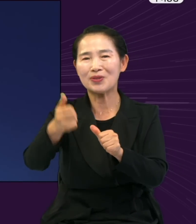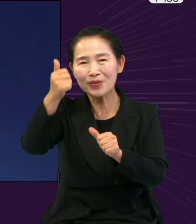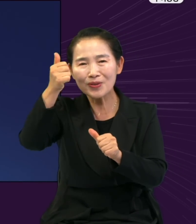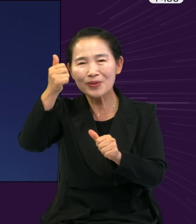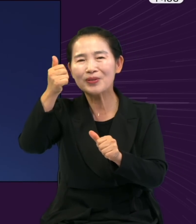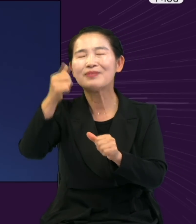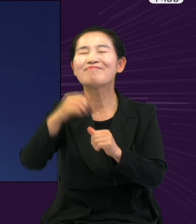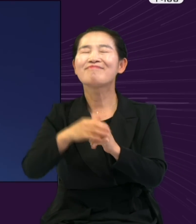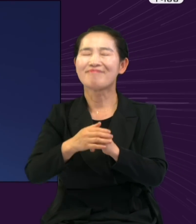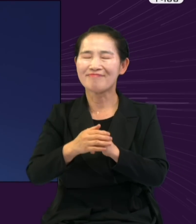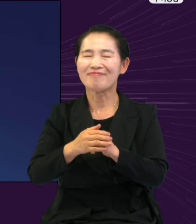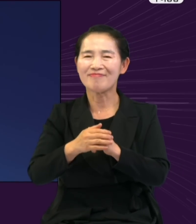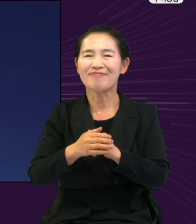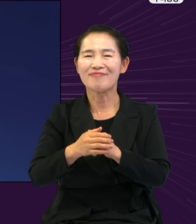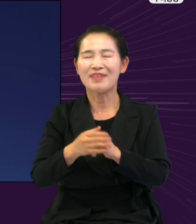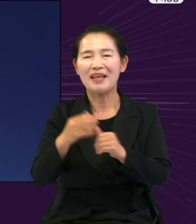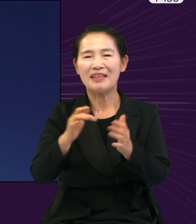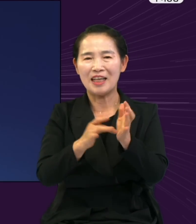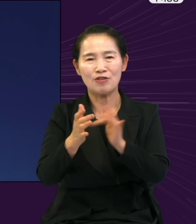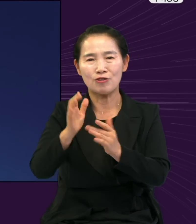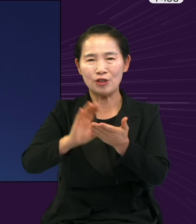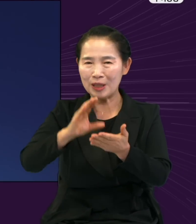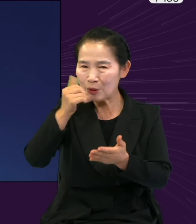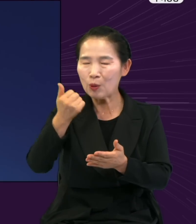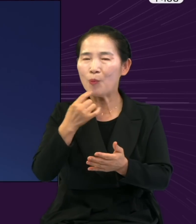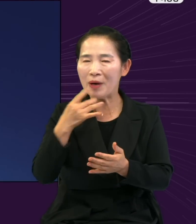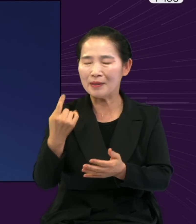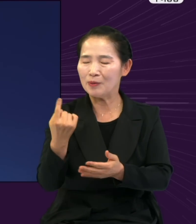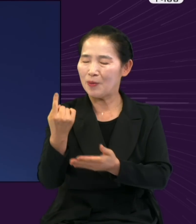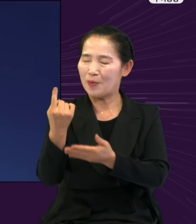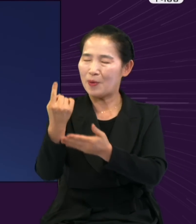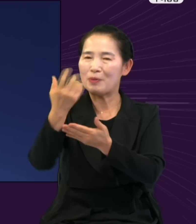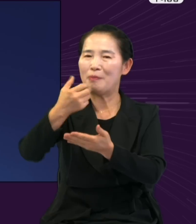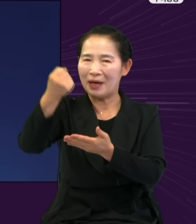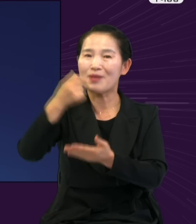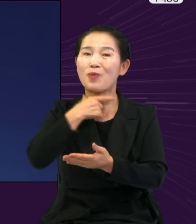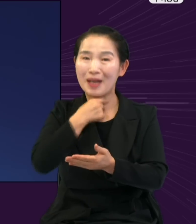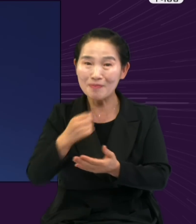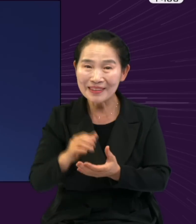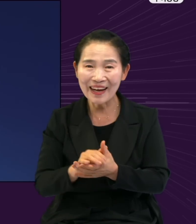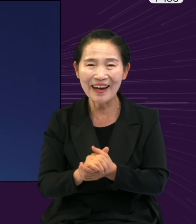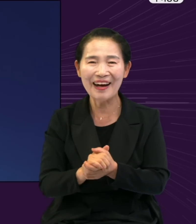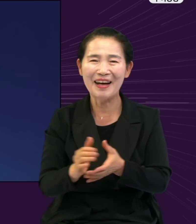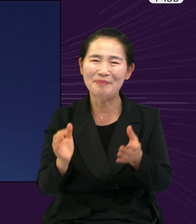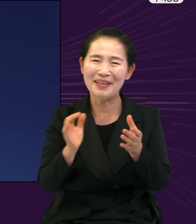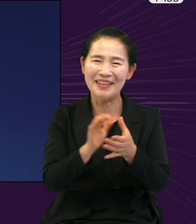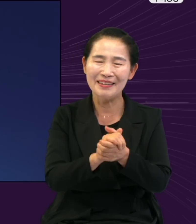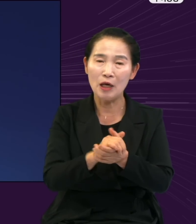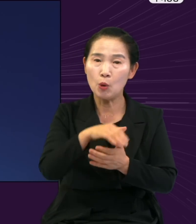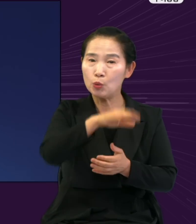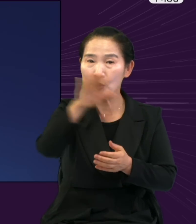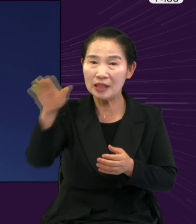그분만 높아지기를 소망합니다. 우리는 모두 각자